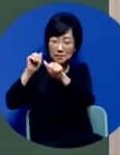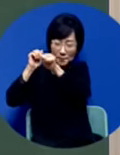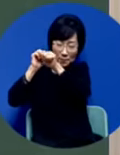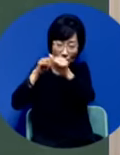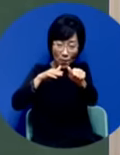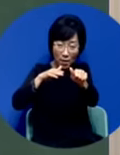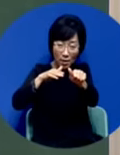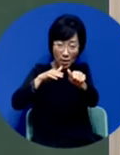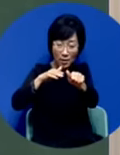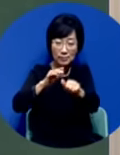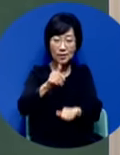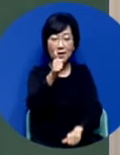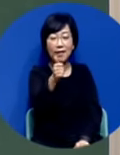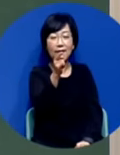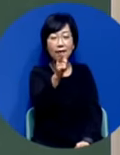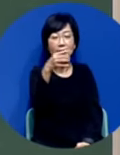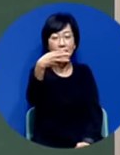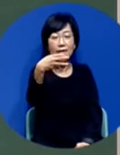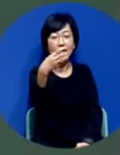꺾으셨습니다.